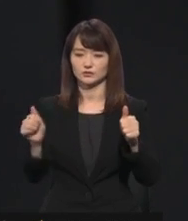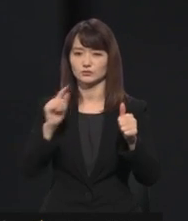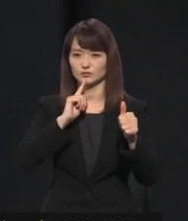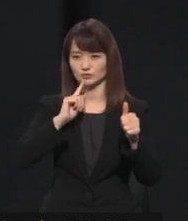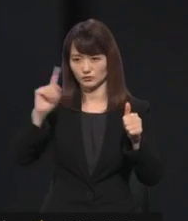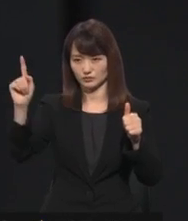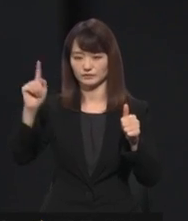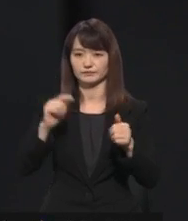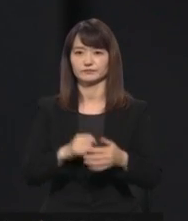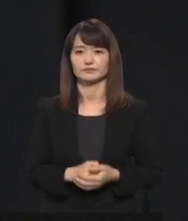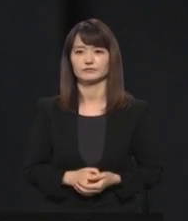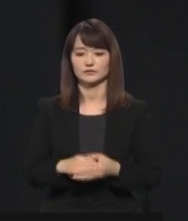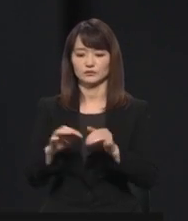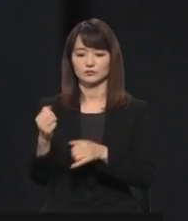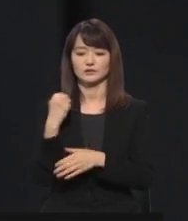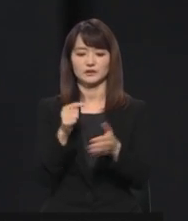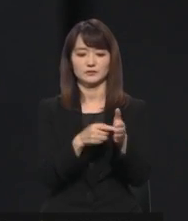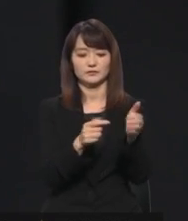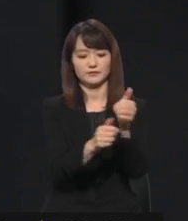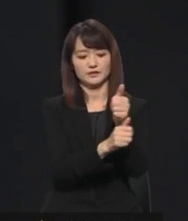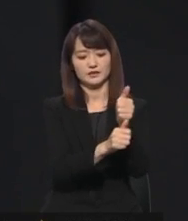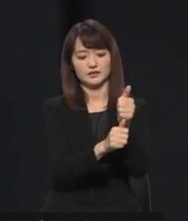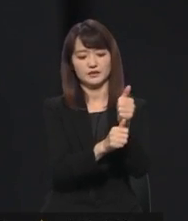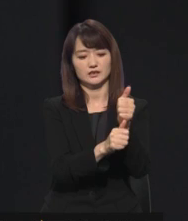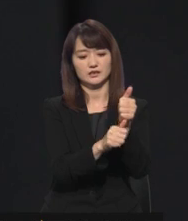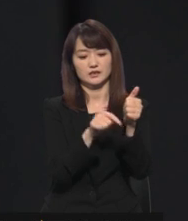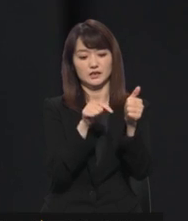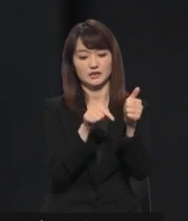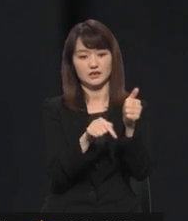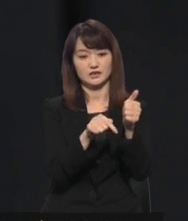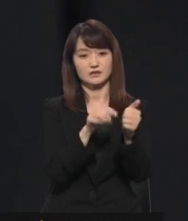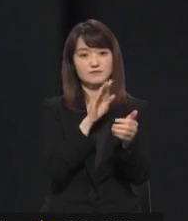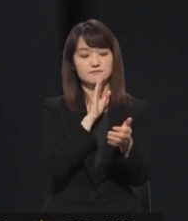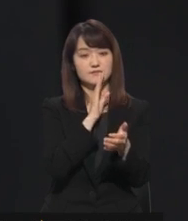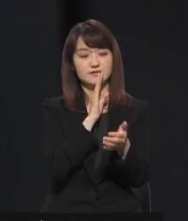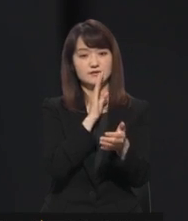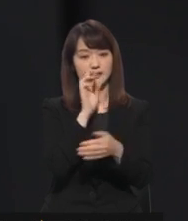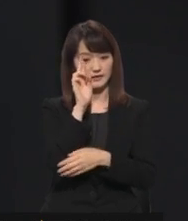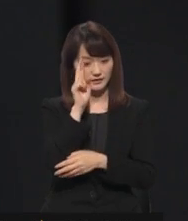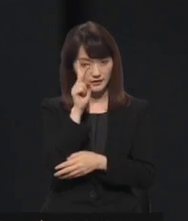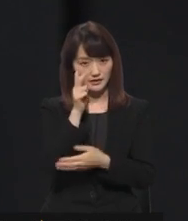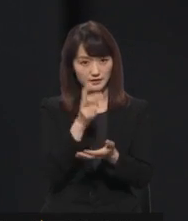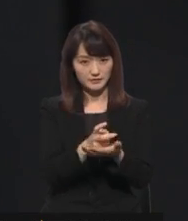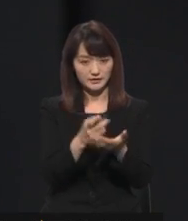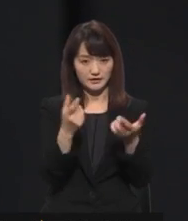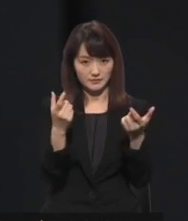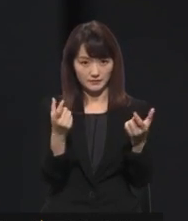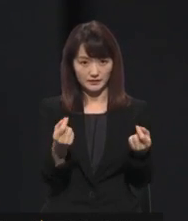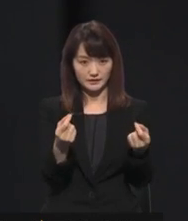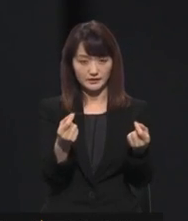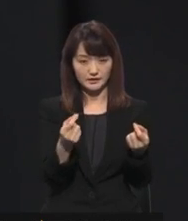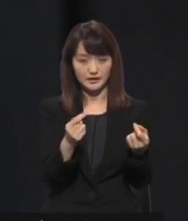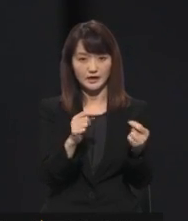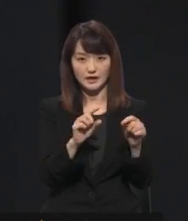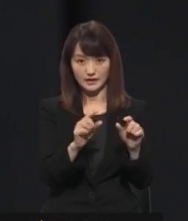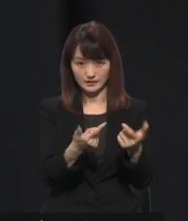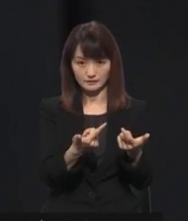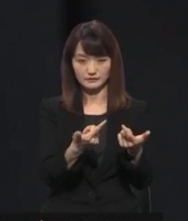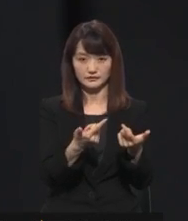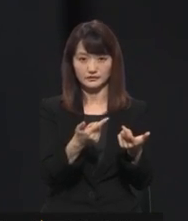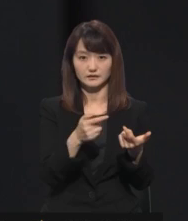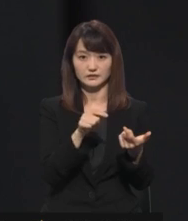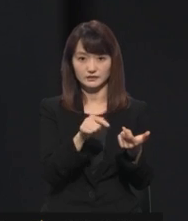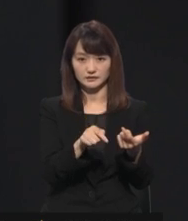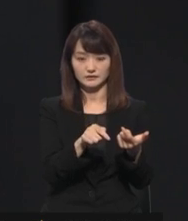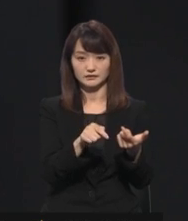국민의 입 2대의 전환 과정에 정당성이 나 이런 걸 따지는 과정에서 이런 얘기들이 뭐 실명으로 구체적으로 나오지 않겠습니까 나중에